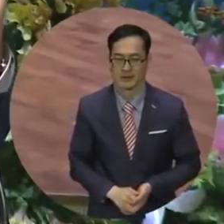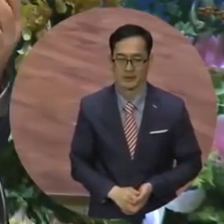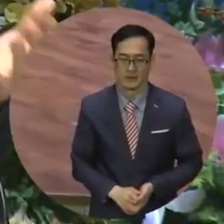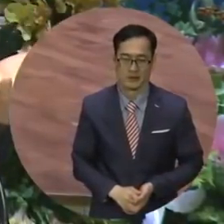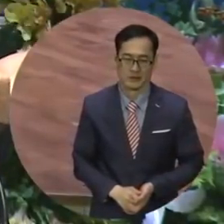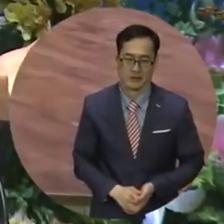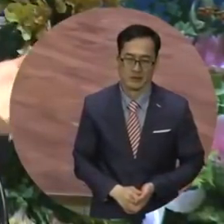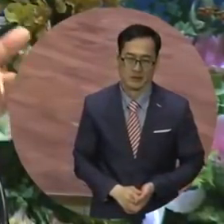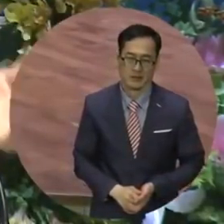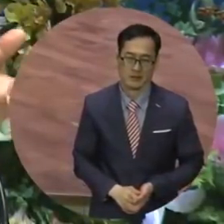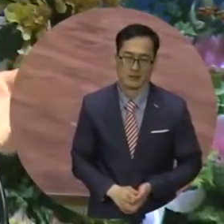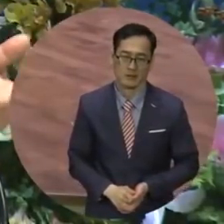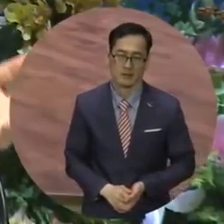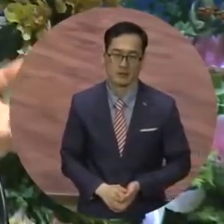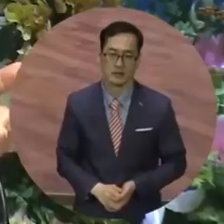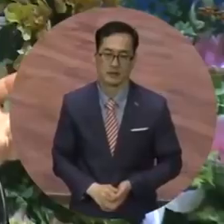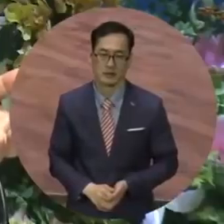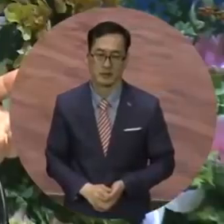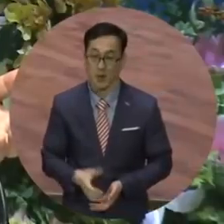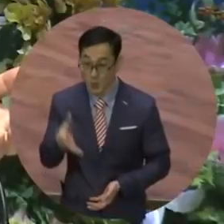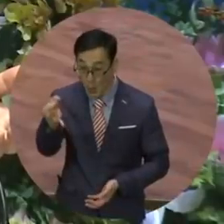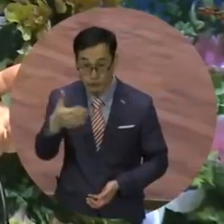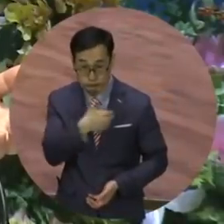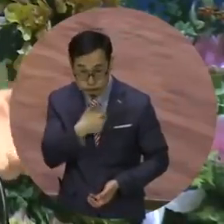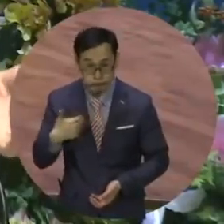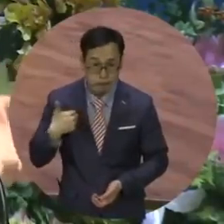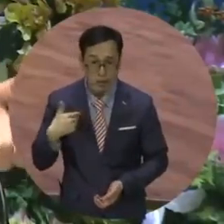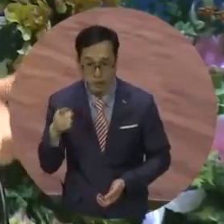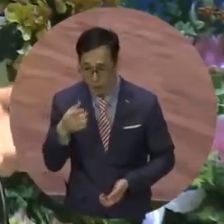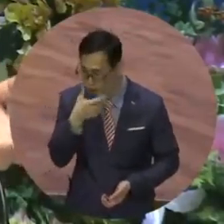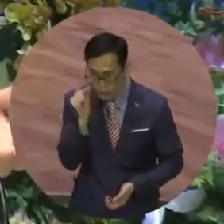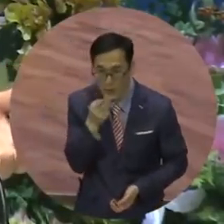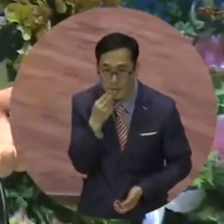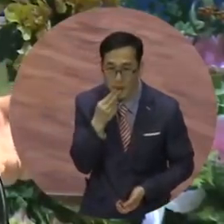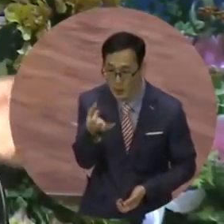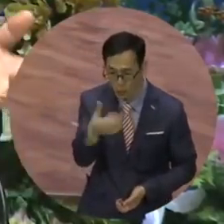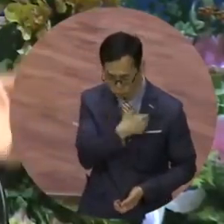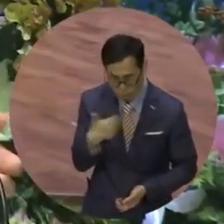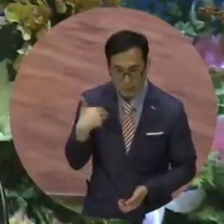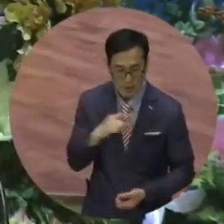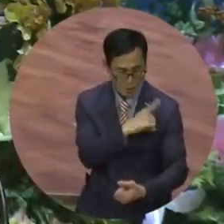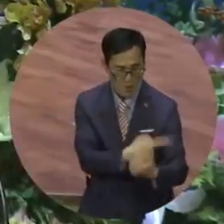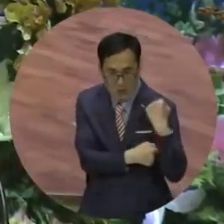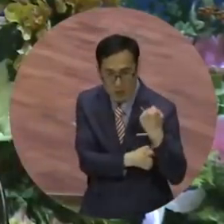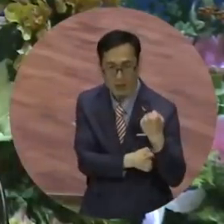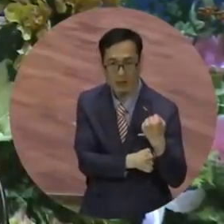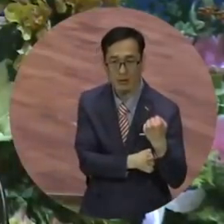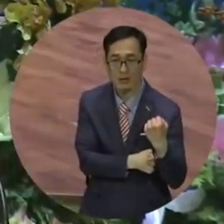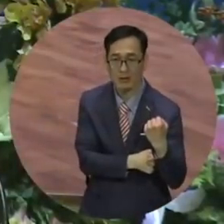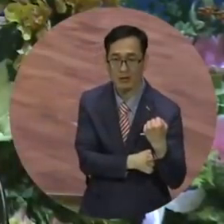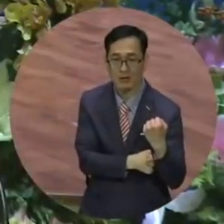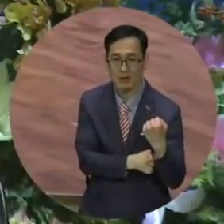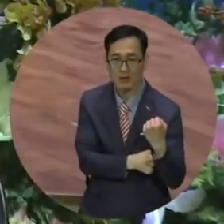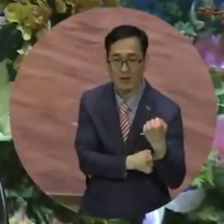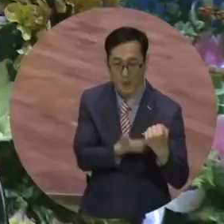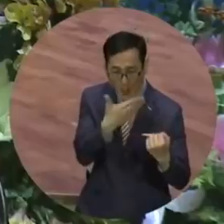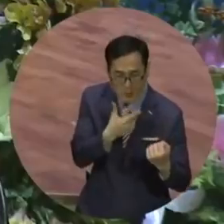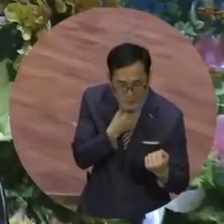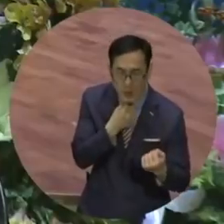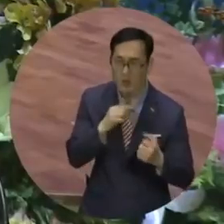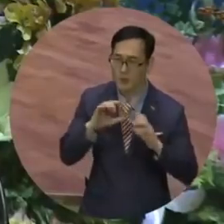아쉬울 것이 없는 사람들 왜 그렇게 합니까? 왜? 돈 있으면 됐잖아. 권력 있으면 되고 가고 싶으면 가고 먹고 싶으면